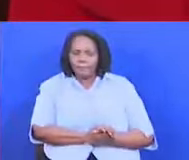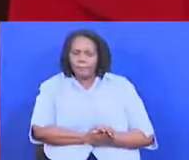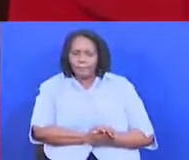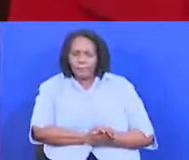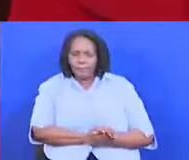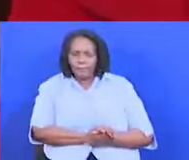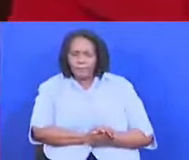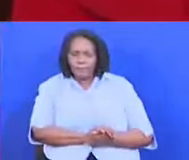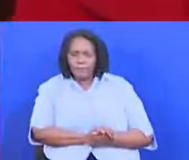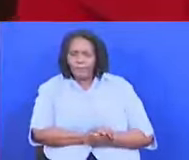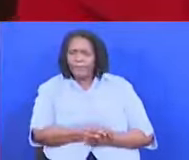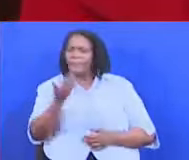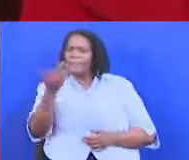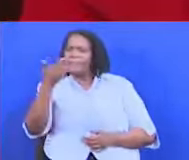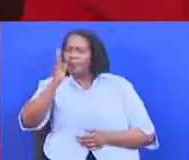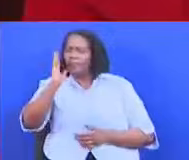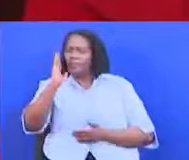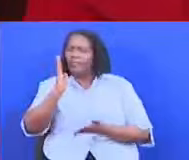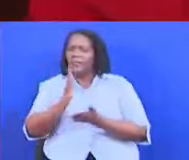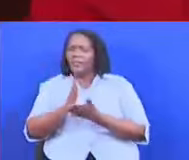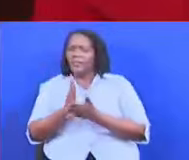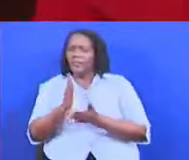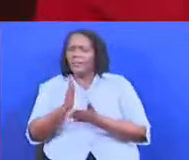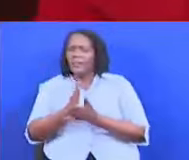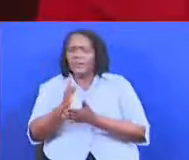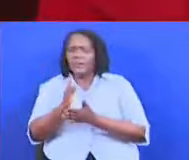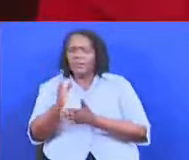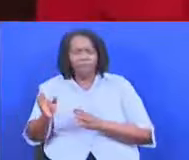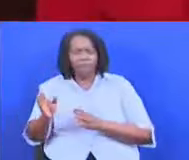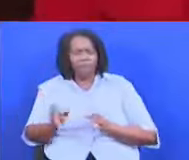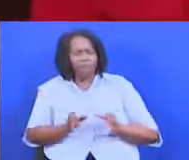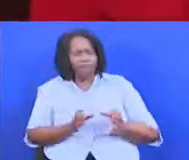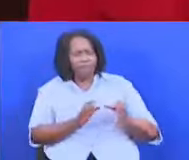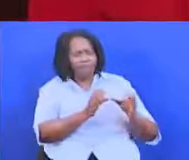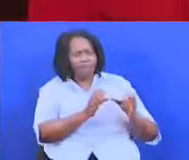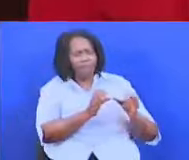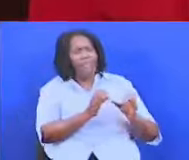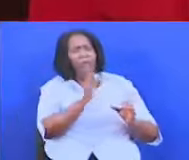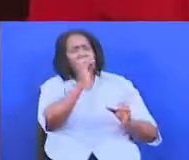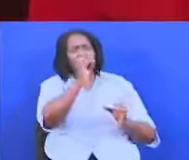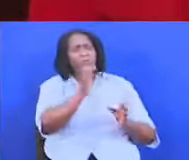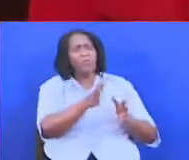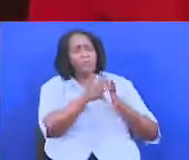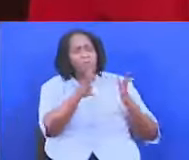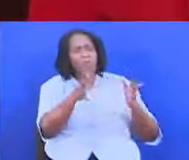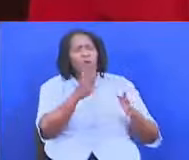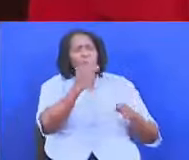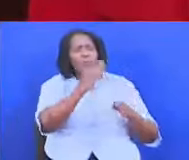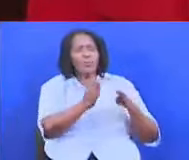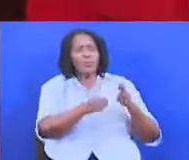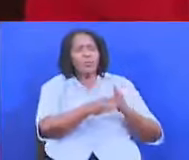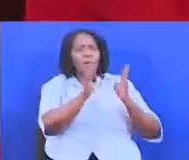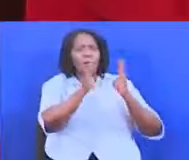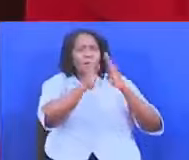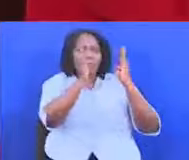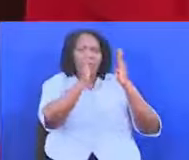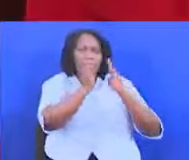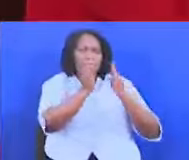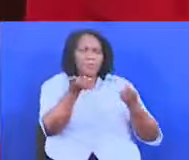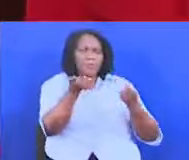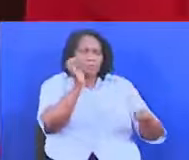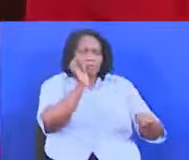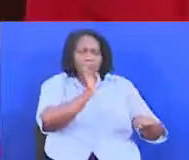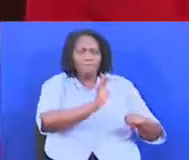kwa kiasi kikubwa sana katika swala zima la miundombinu ikiwepo pamoja na